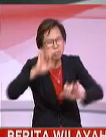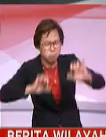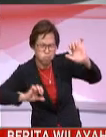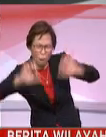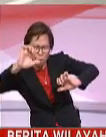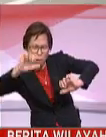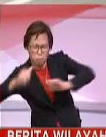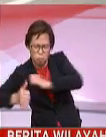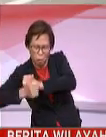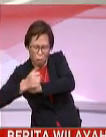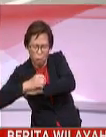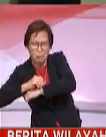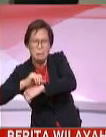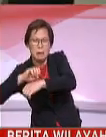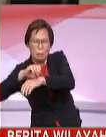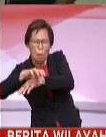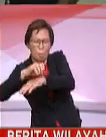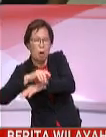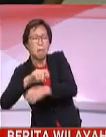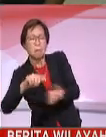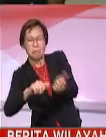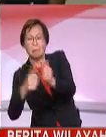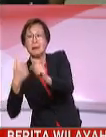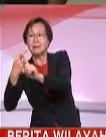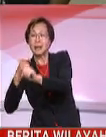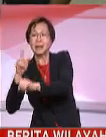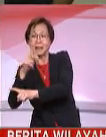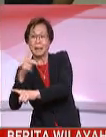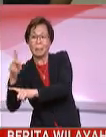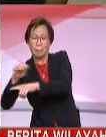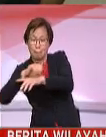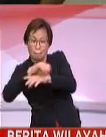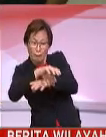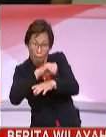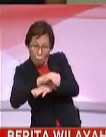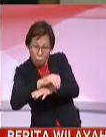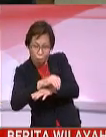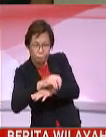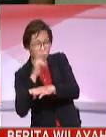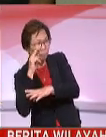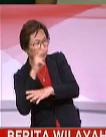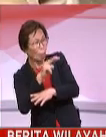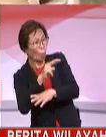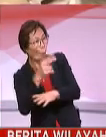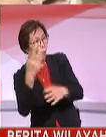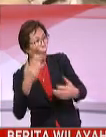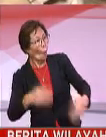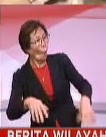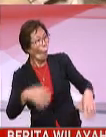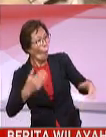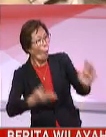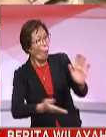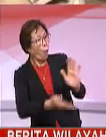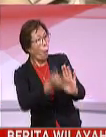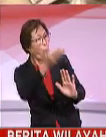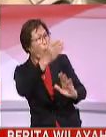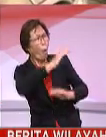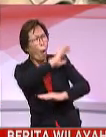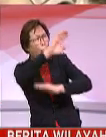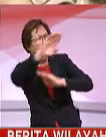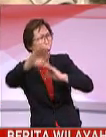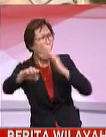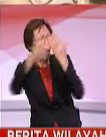risiko dan nasihat daripada Kementerian Kesihatan Malaysia KKM yang menyaksikan tren peningkatan kes di semua